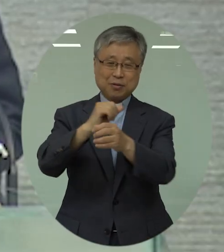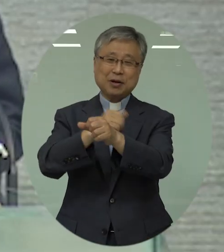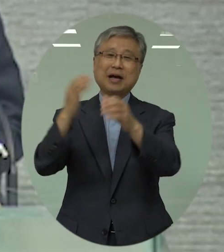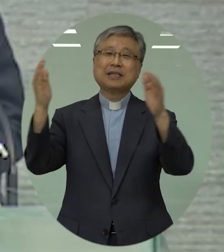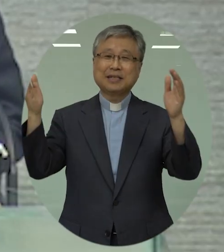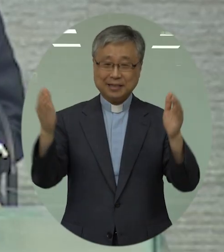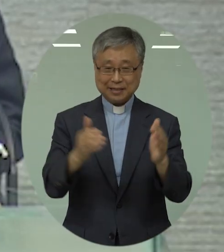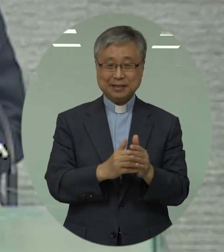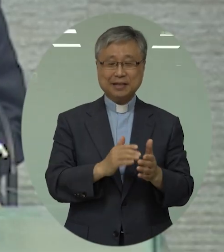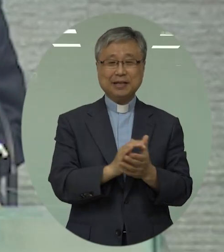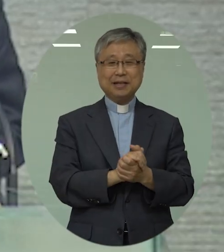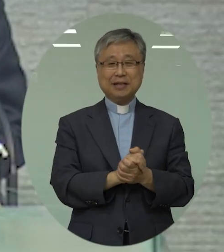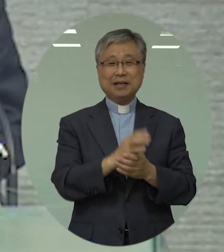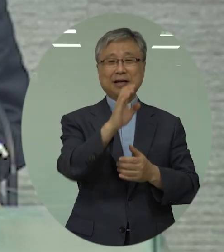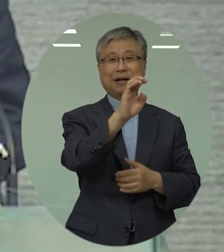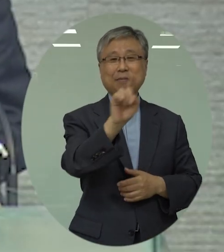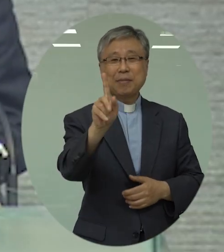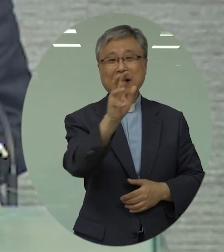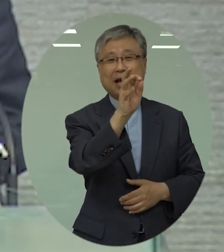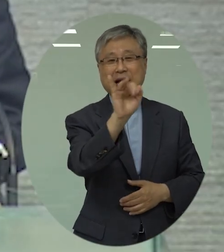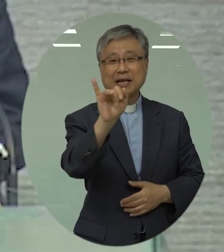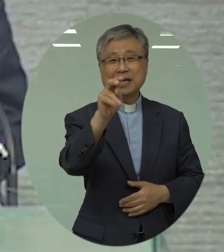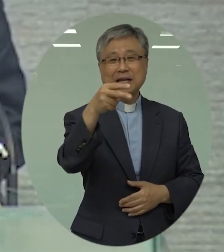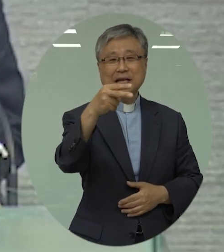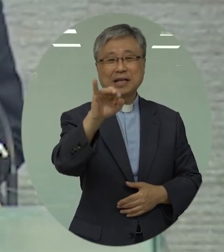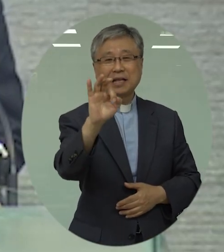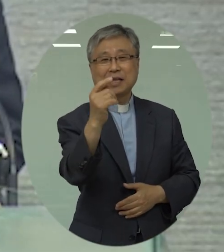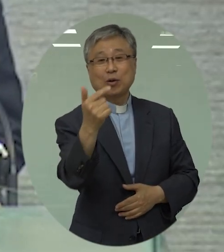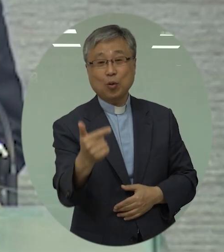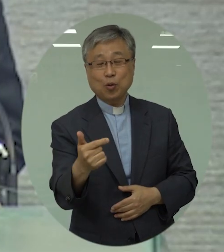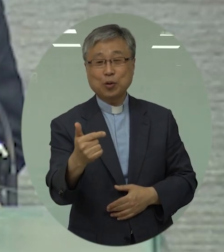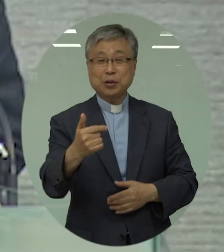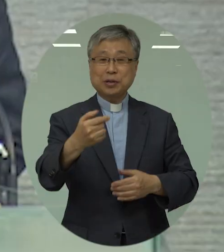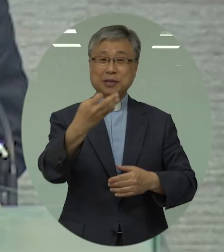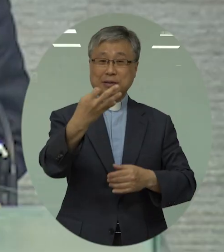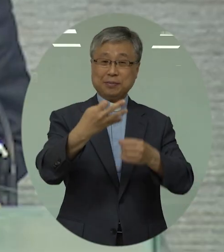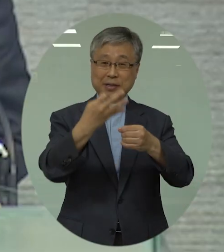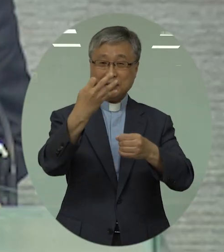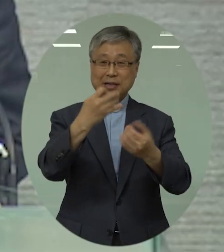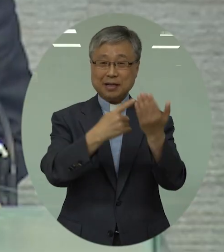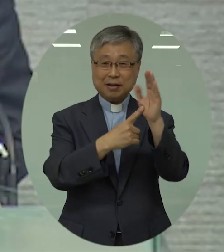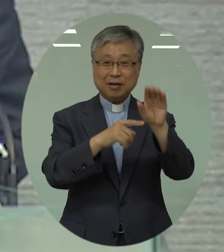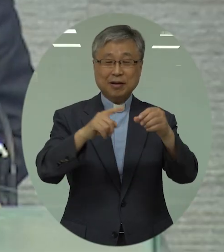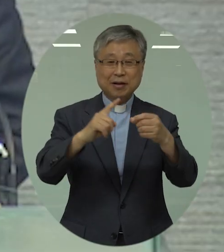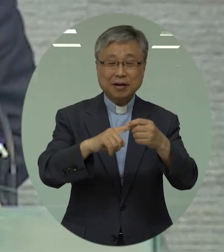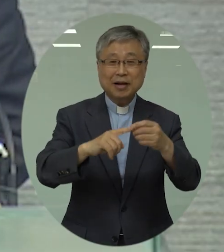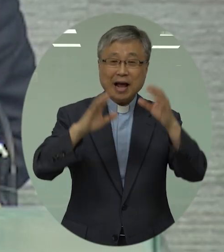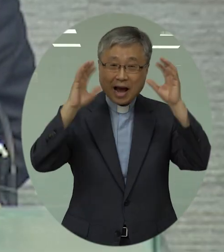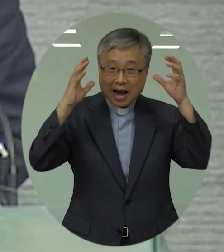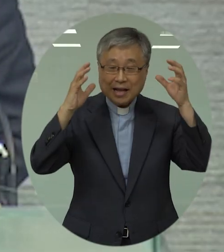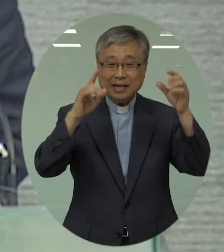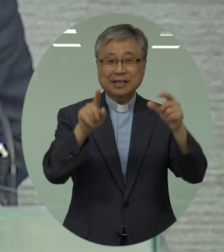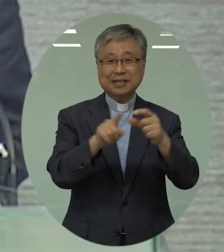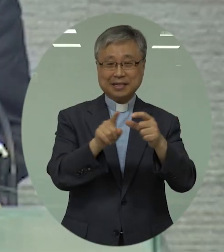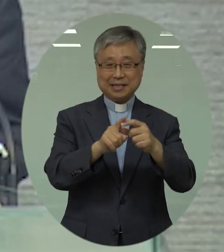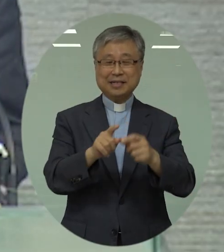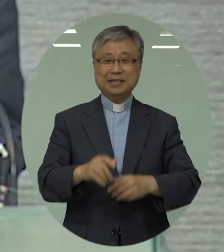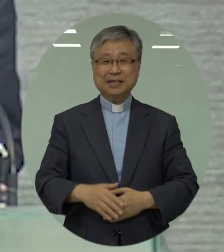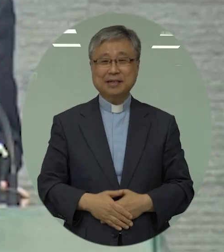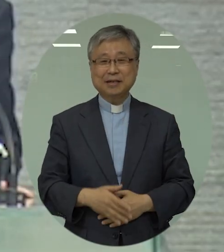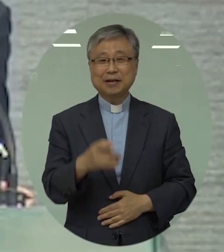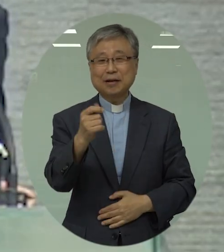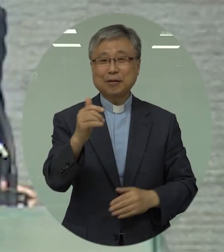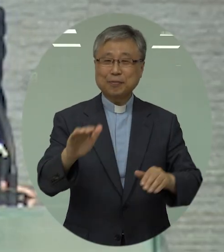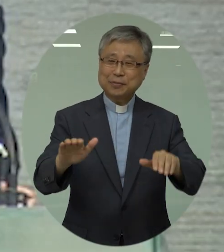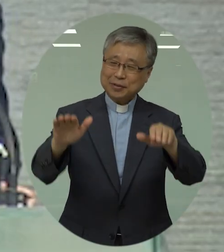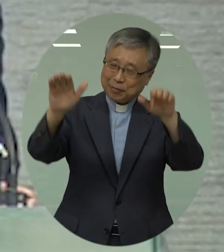파이디아. 이 파이디온, 파이디아라는 이 14절에 나오는 이 단어는 아이들이란 단어는